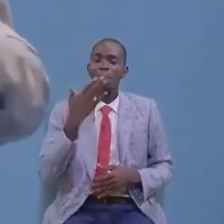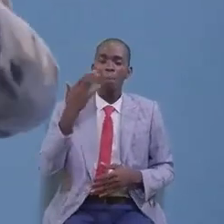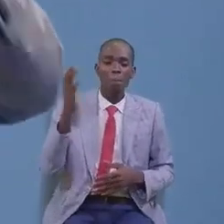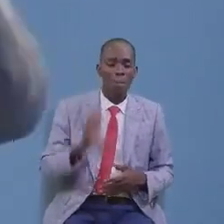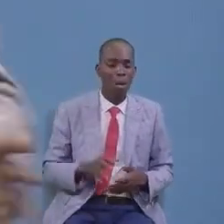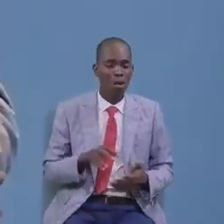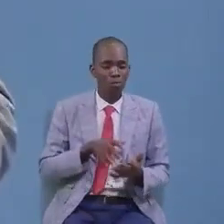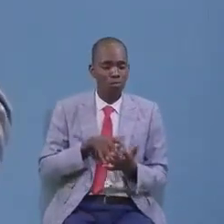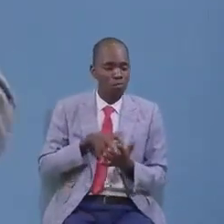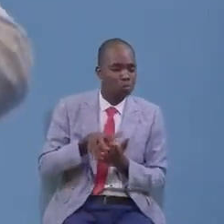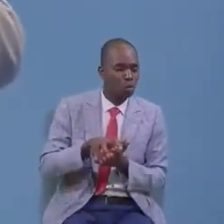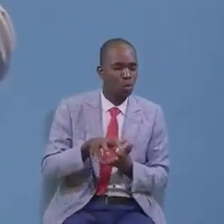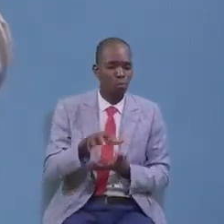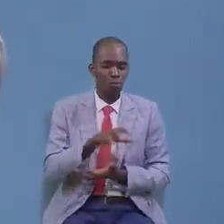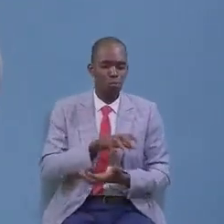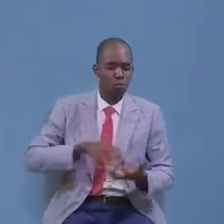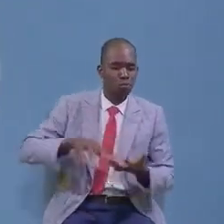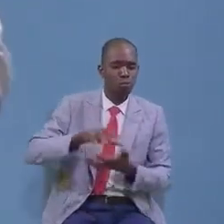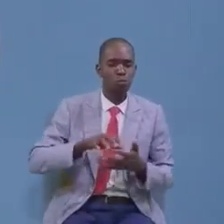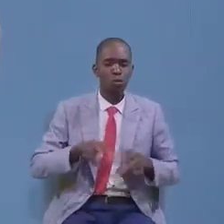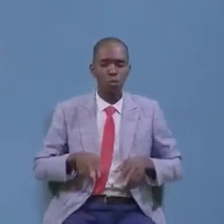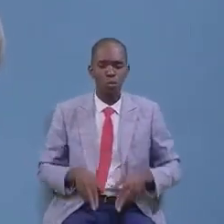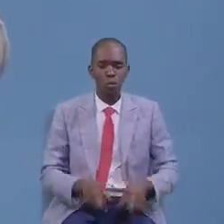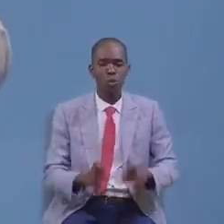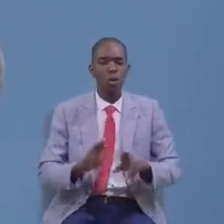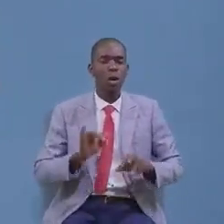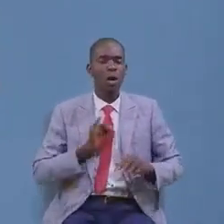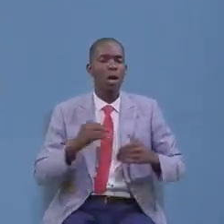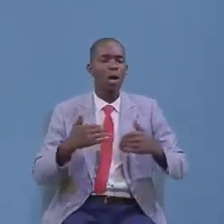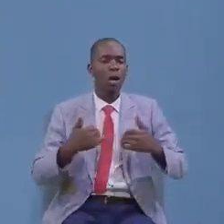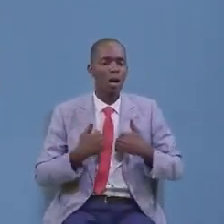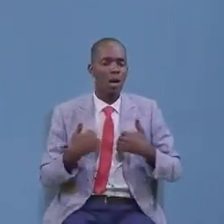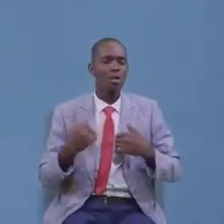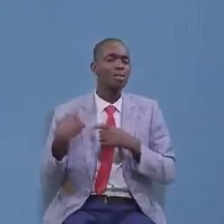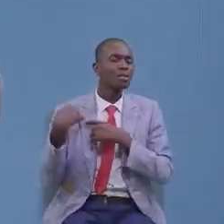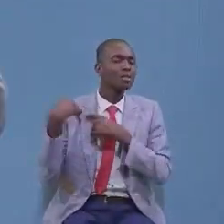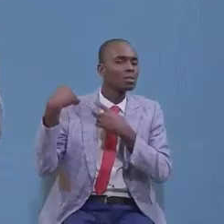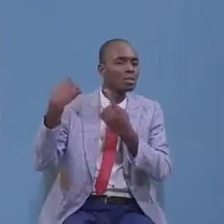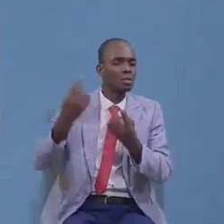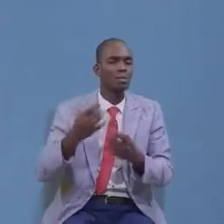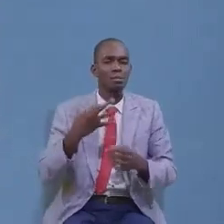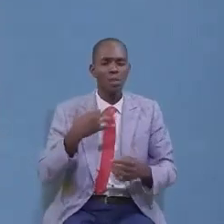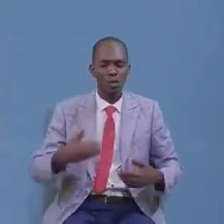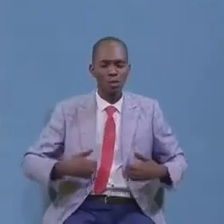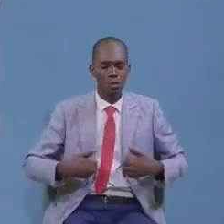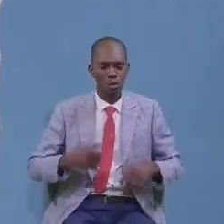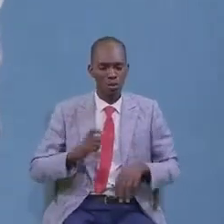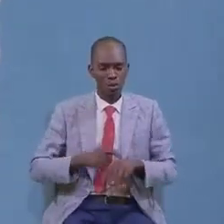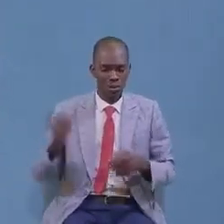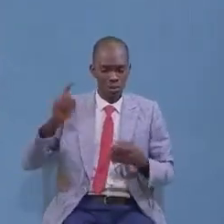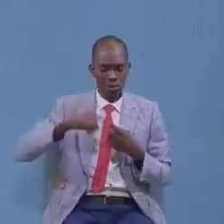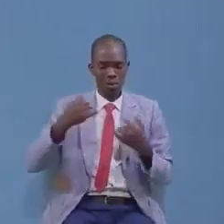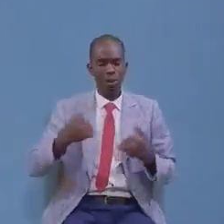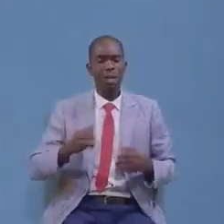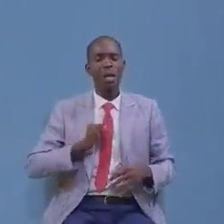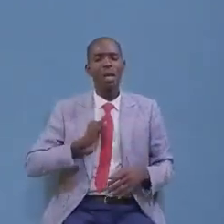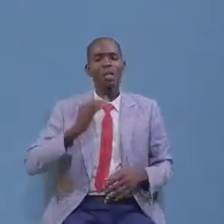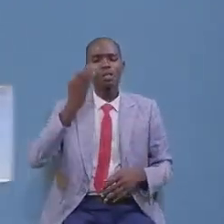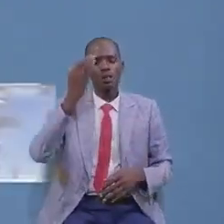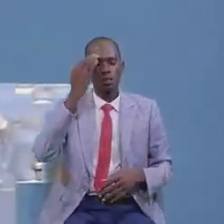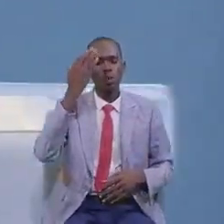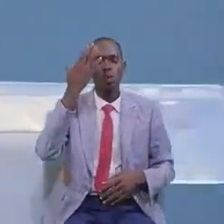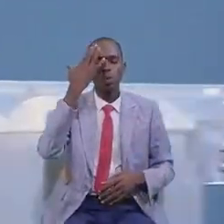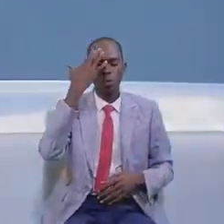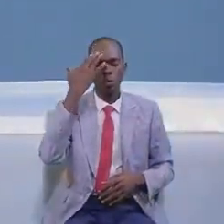ఫ్రమ్ బర్త్ అంటిల్ దిస్ టైం. హియర్ ఆమ్ ఐ. Now I know why. నేను పుట్టిన దగ్గర నుంచి నేటి